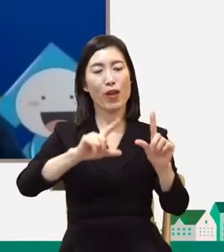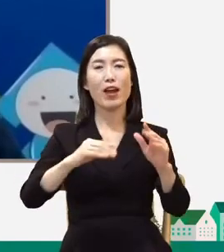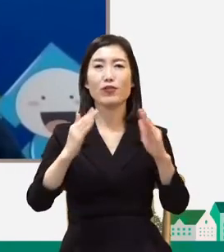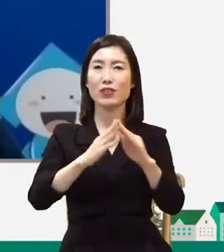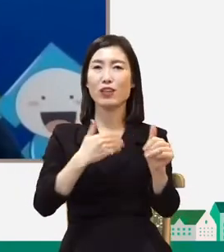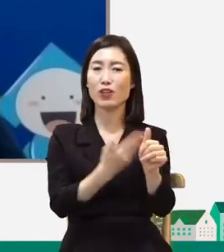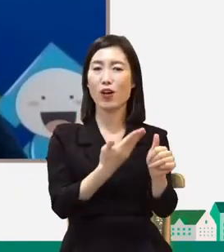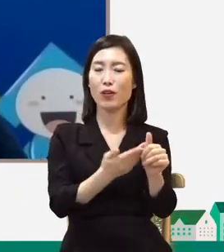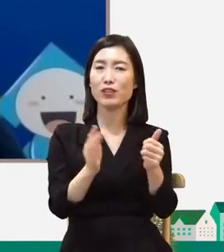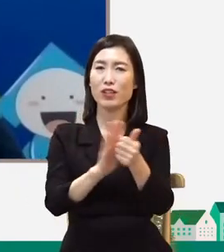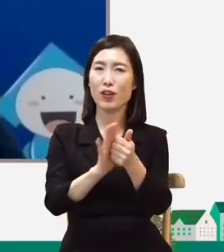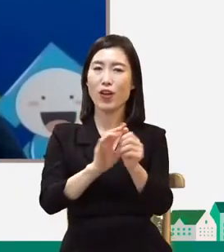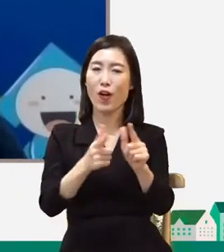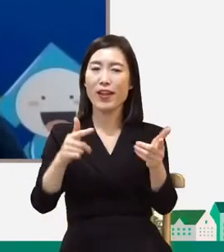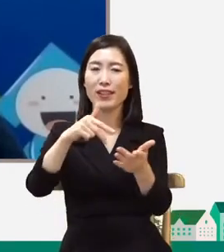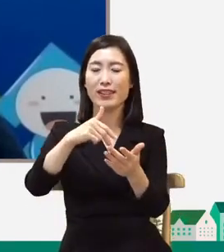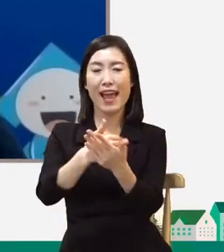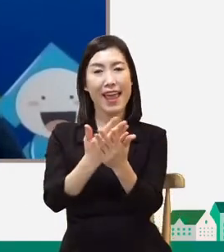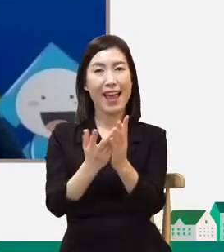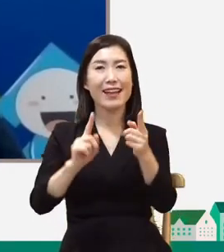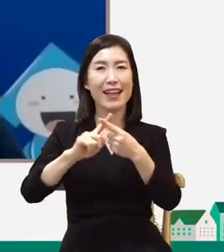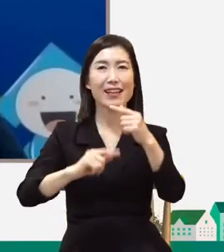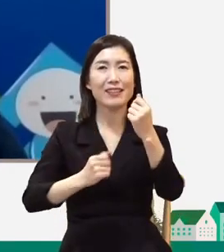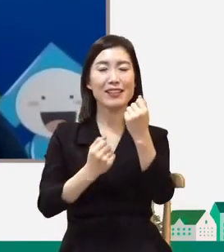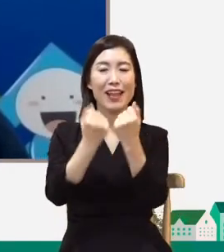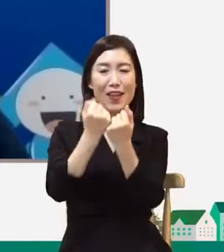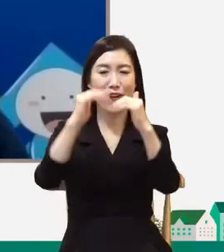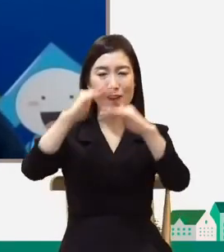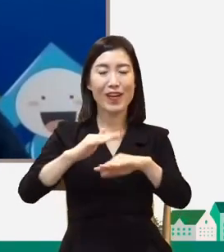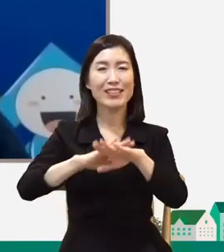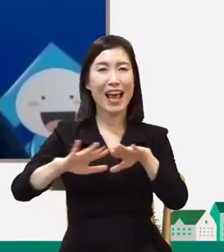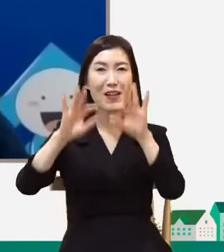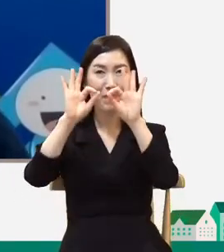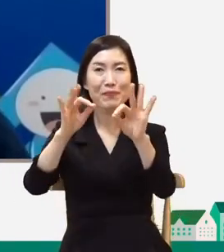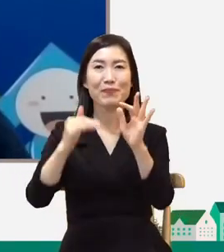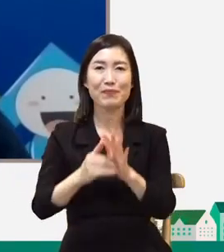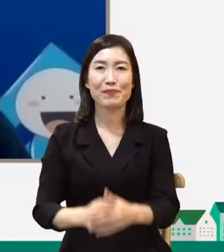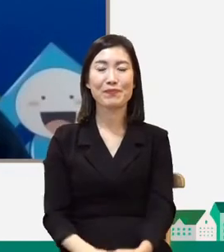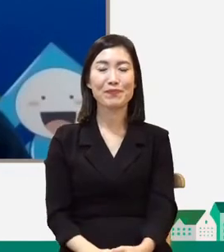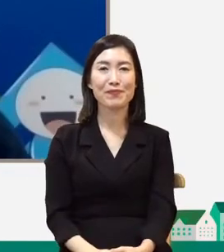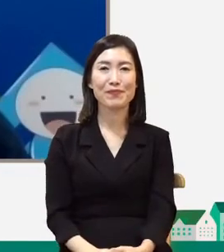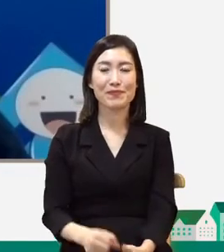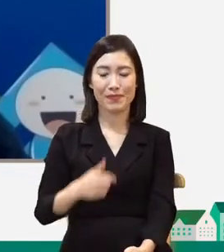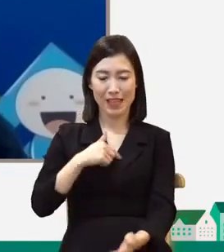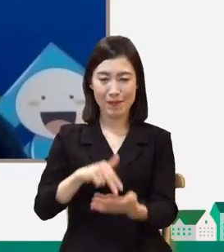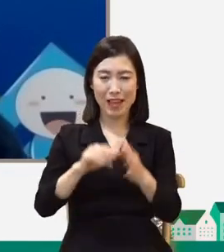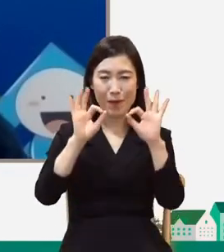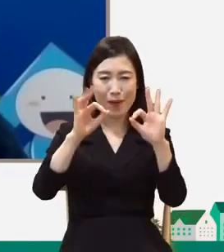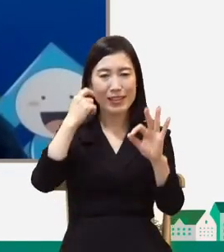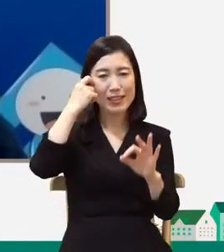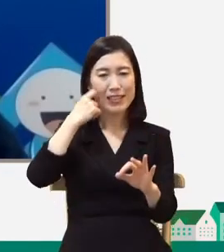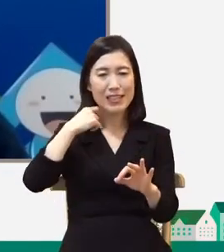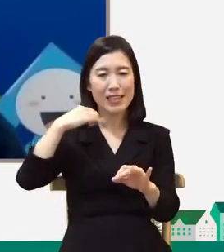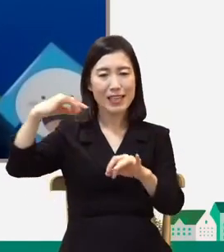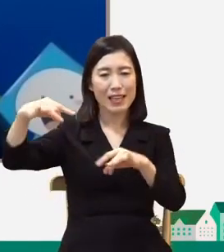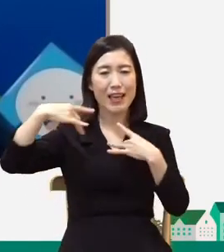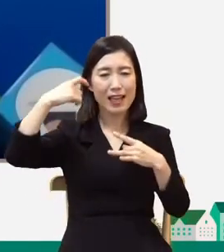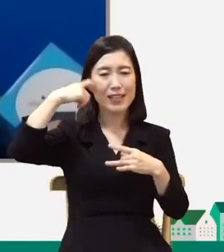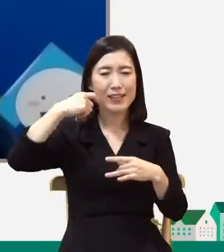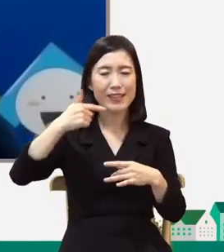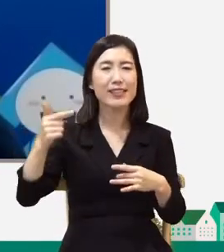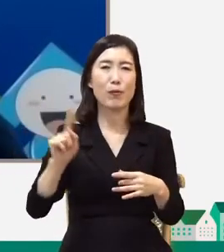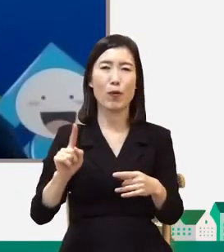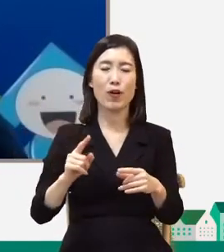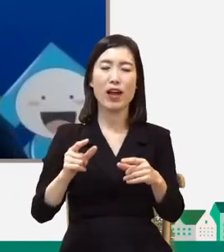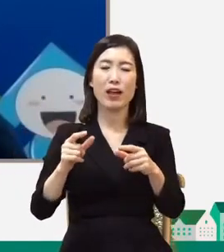지원에 대한 어떤 발표를 잘 들었습니다. 제가 느낀 거는 가장 크게 다가온 거는